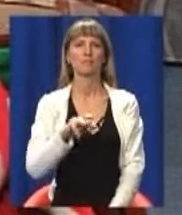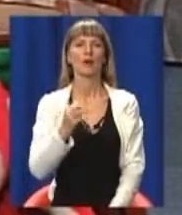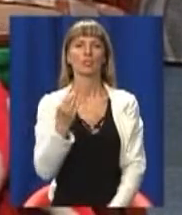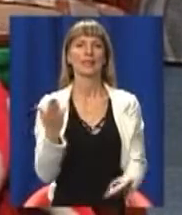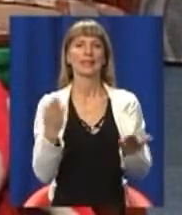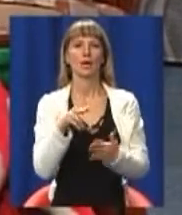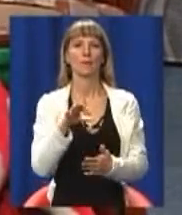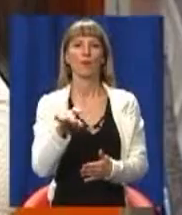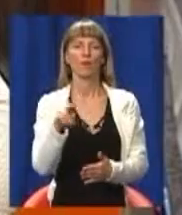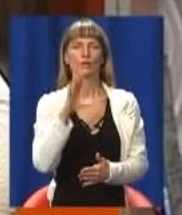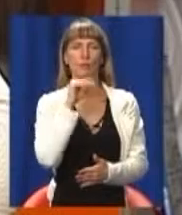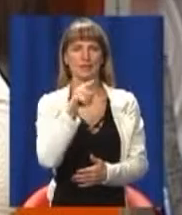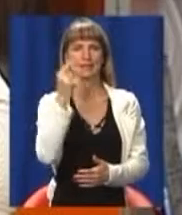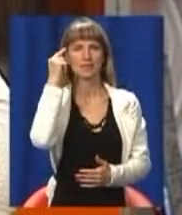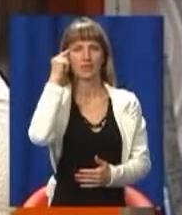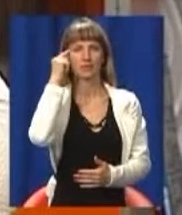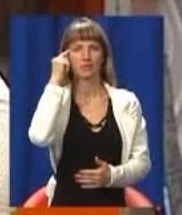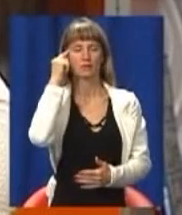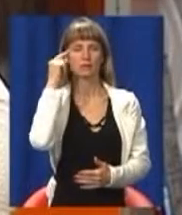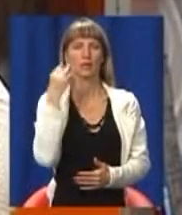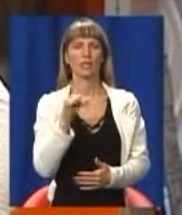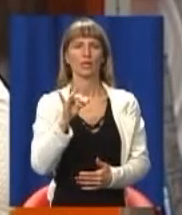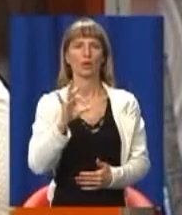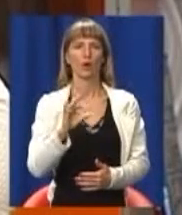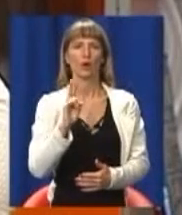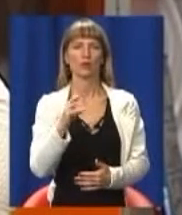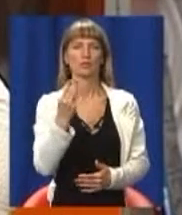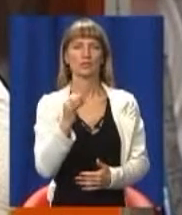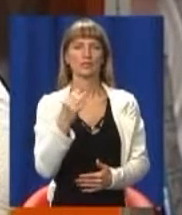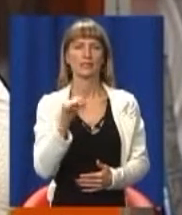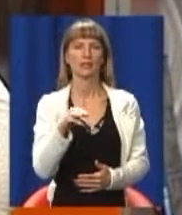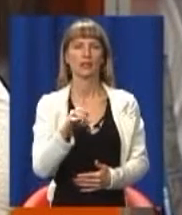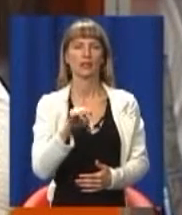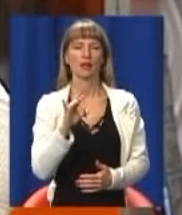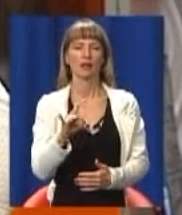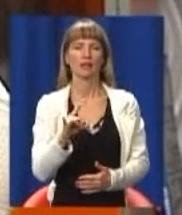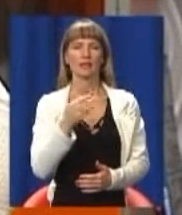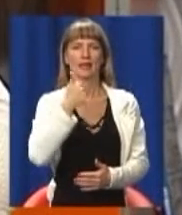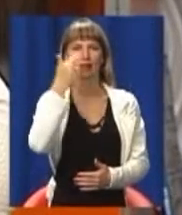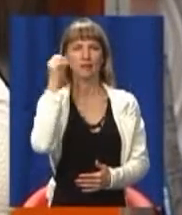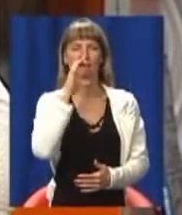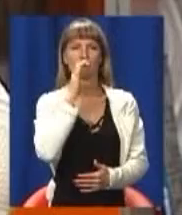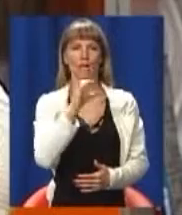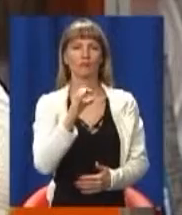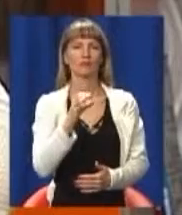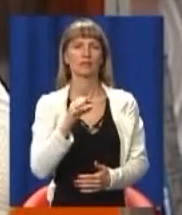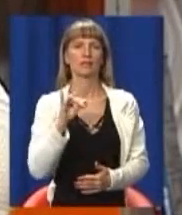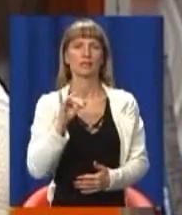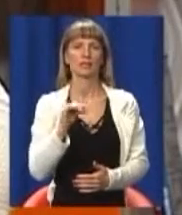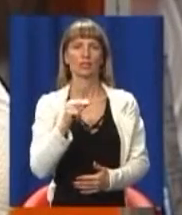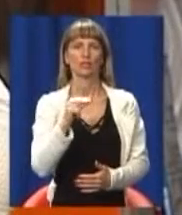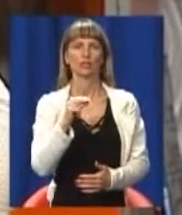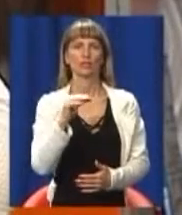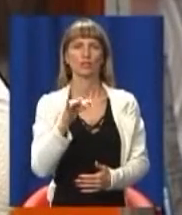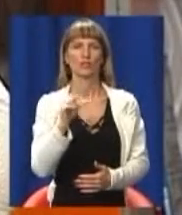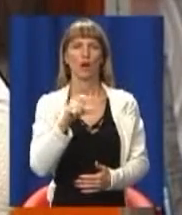Маша, які породи псів ти знаєш? Ой, йоркширський тер'єр, боснійський терняк, італійський волк, і